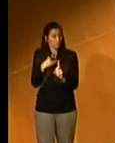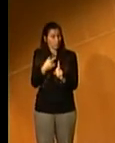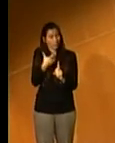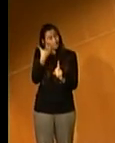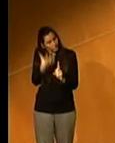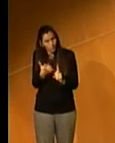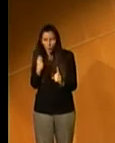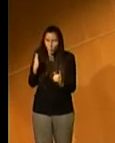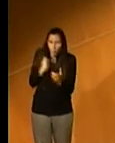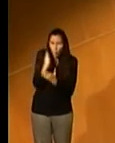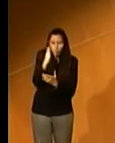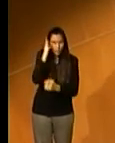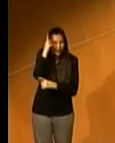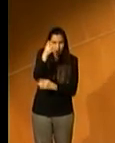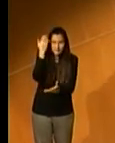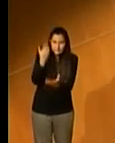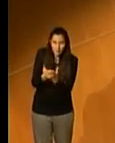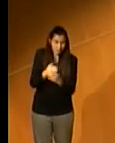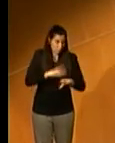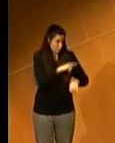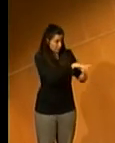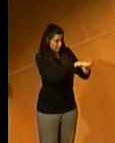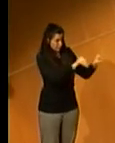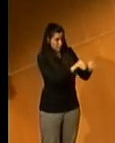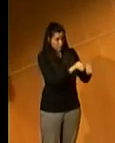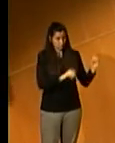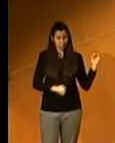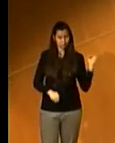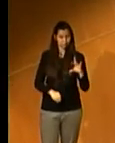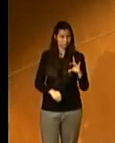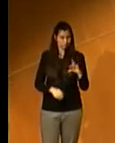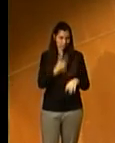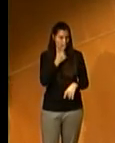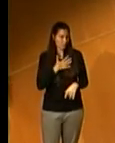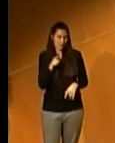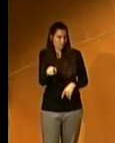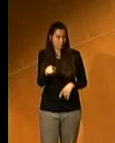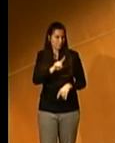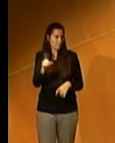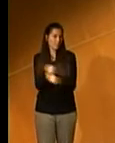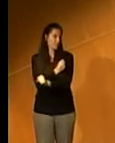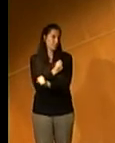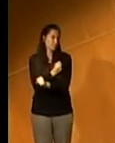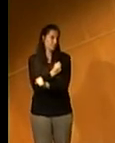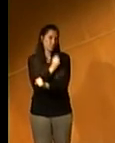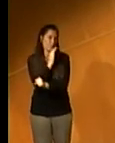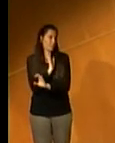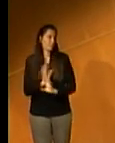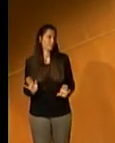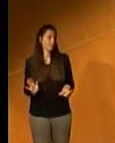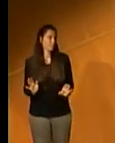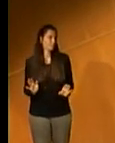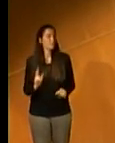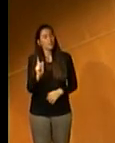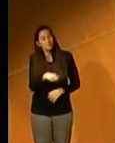pas. À mon goût, ce n'est pas possible, à mon avis. Voilà. Et après, il y a aussi